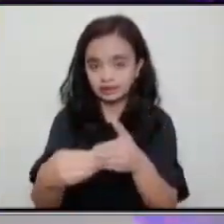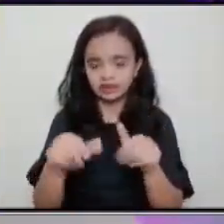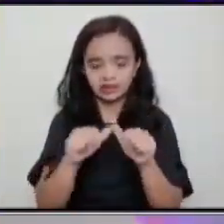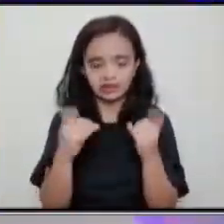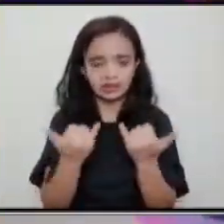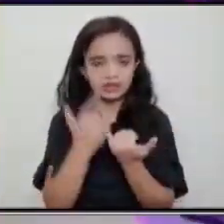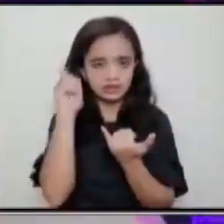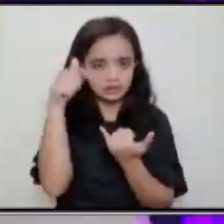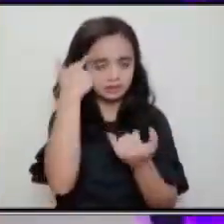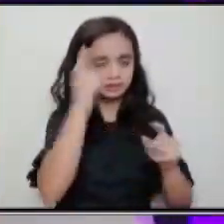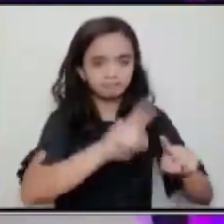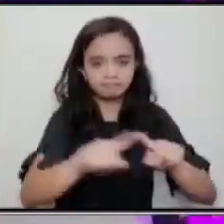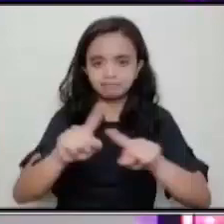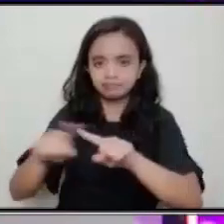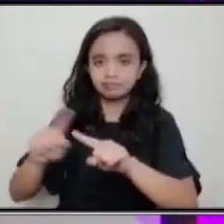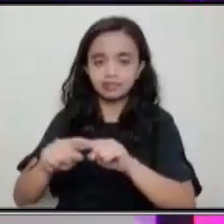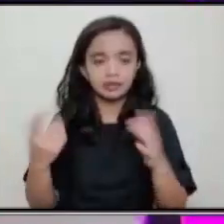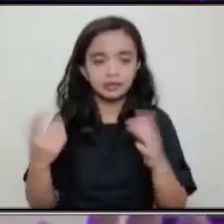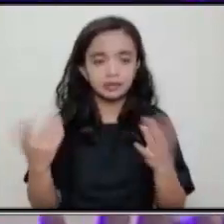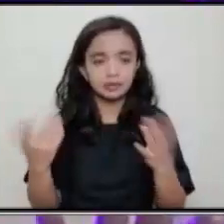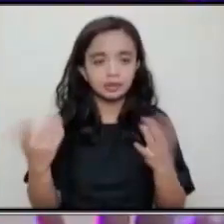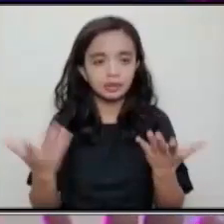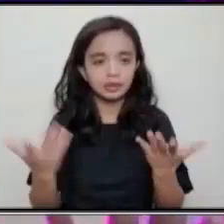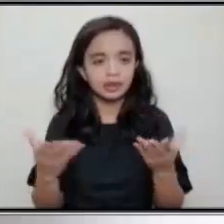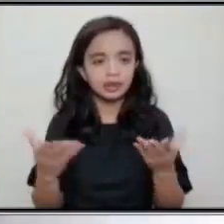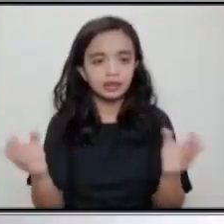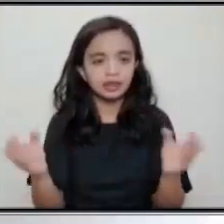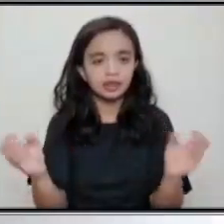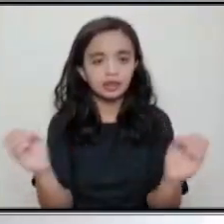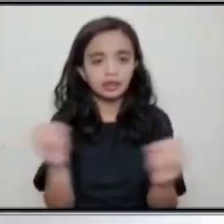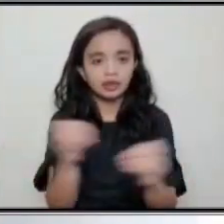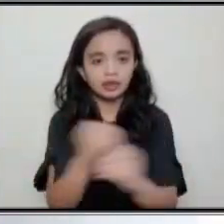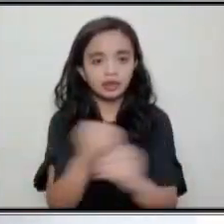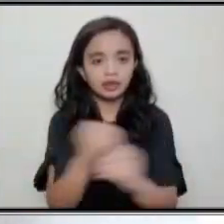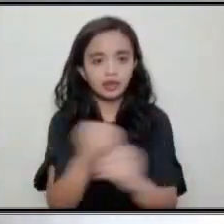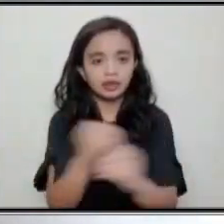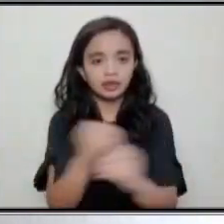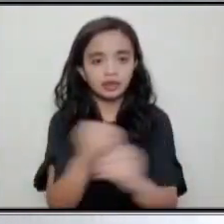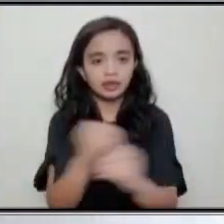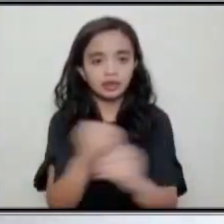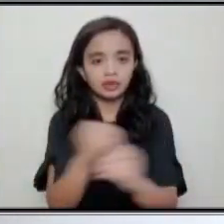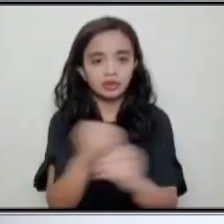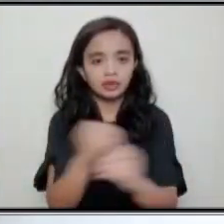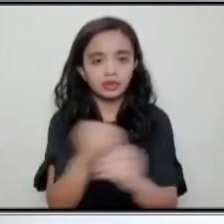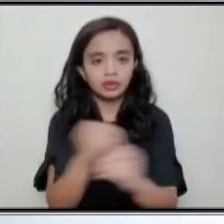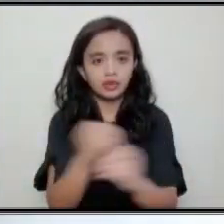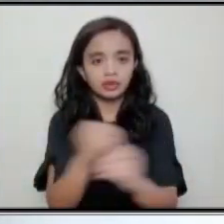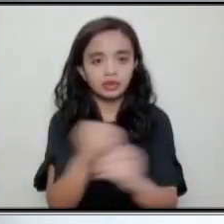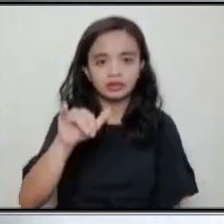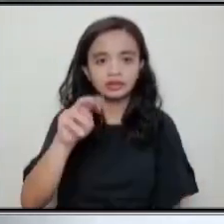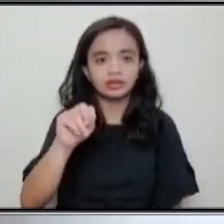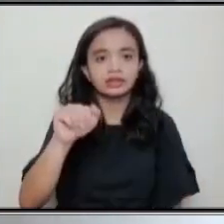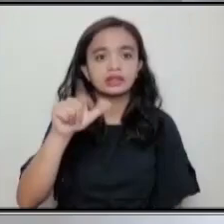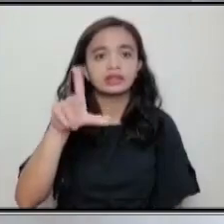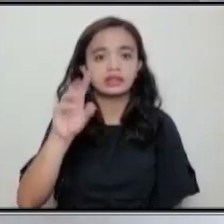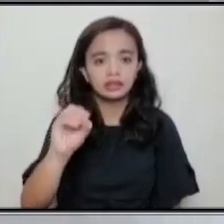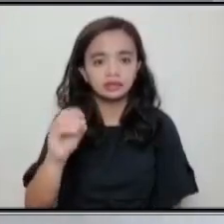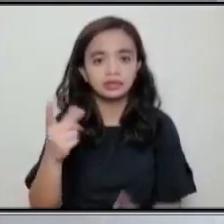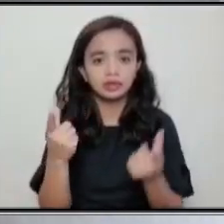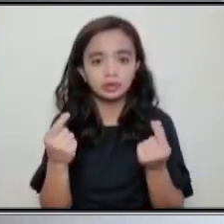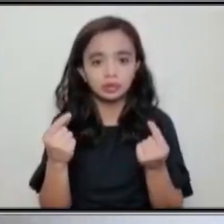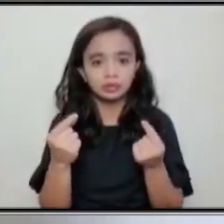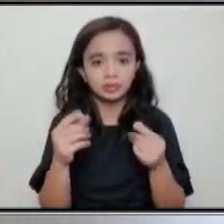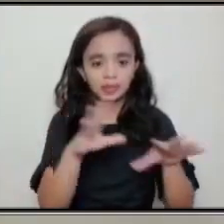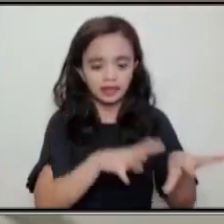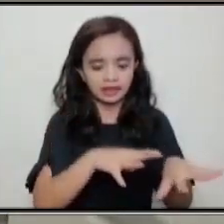ceremonial event sa Office of Civil Defense sa Camp Aguinaldo. Pagkatunog ng sirena, lumikas mula sa gusali at nag-duck, cover